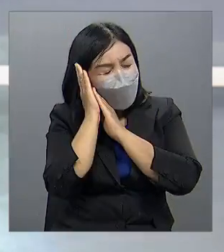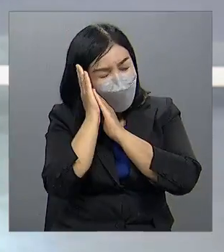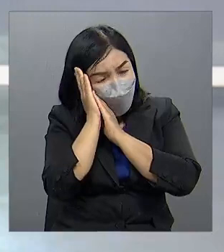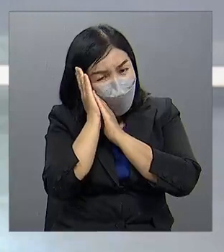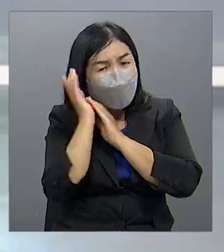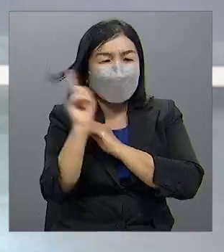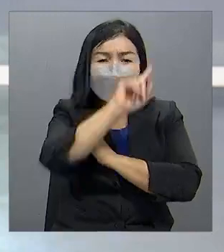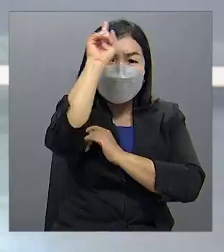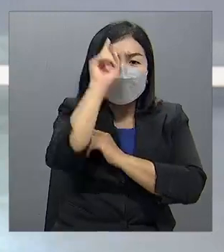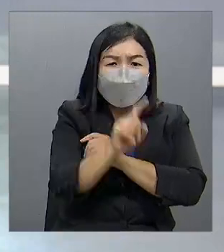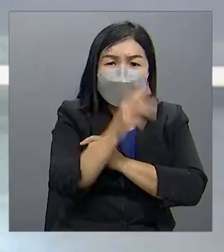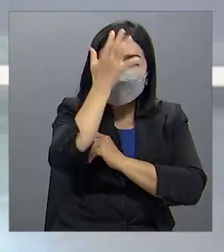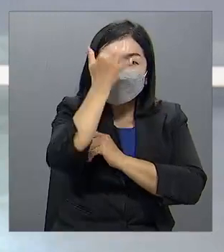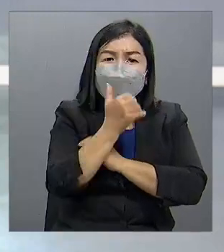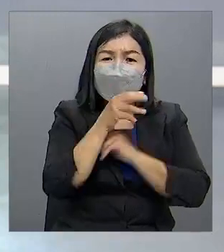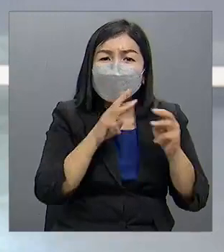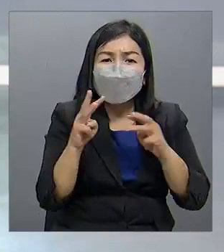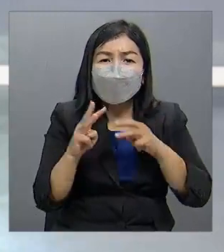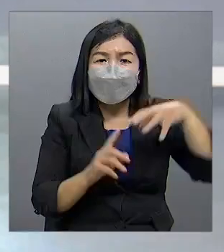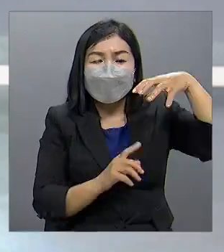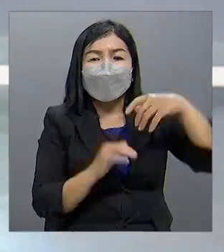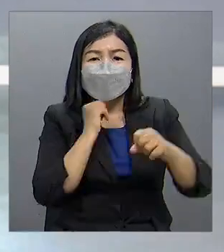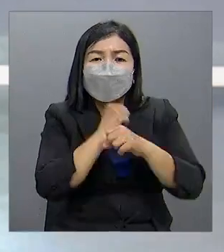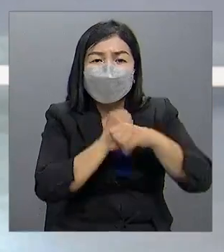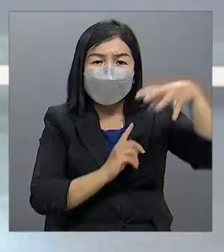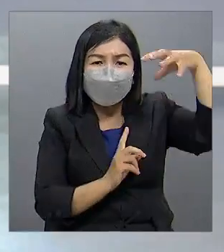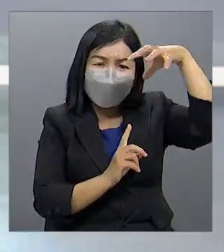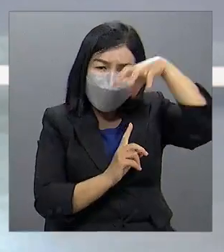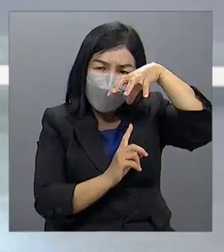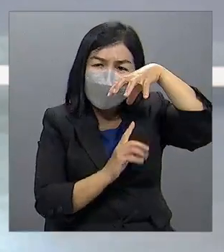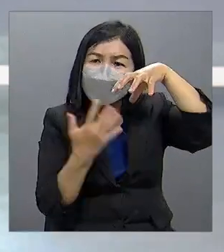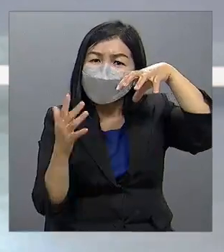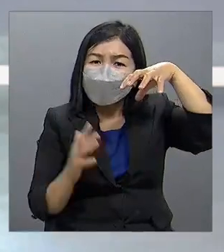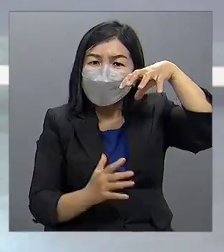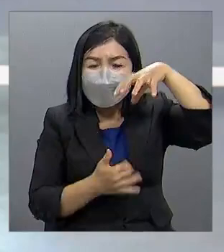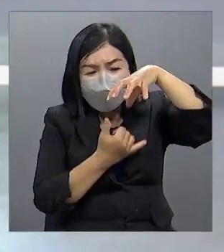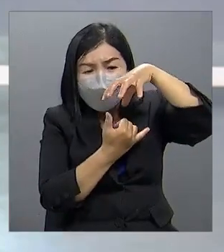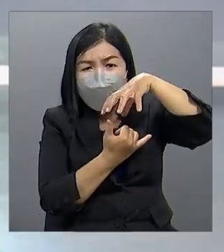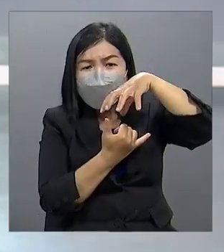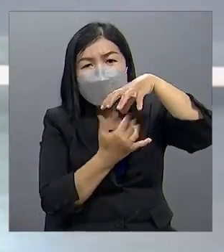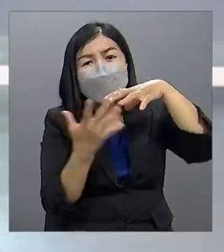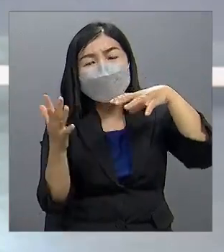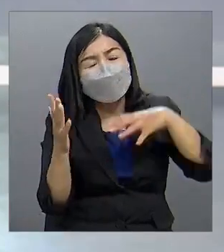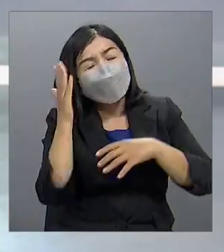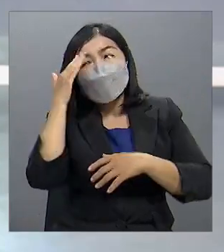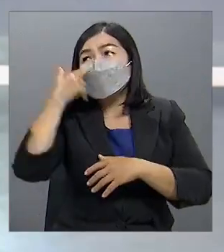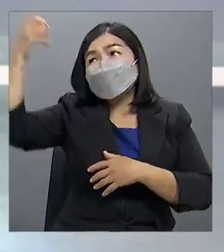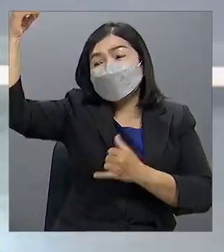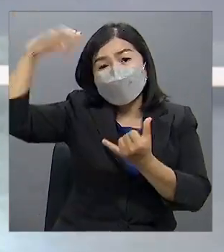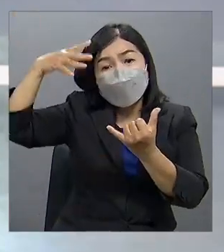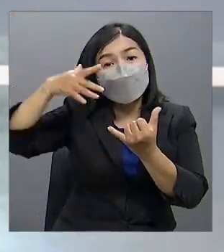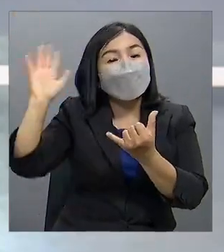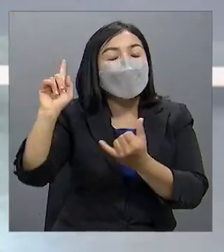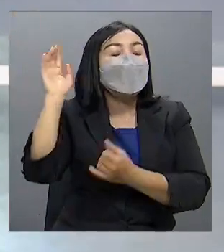การสร้างสิ่งก่อสร้างที่ปกปิดไว้เอาไว้ไปท่านบอกว่าตากแดดตากลมแต่ต้องบอกว่าอันนี้เป็นความเชื่อนะคะว่า